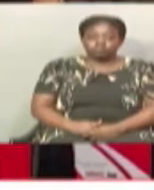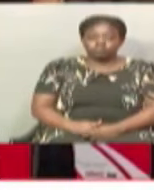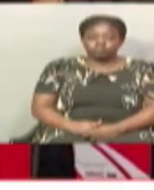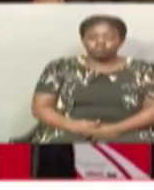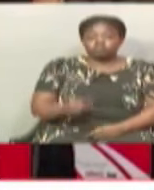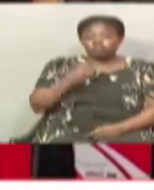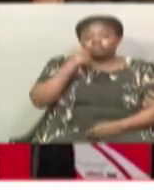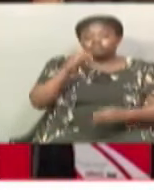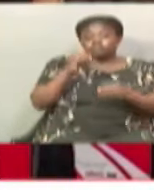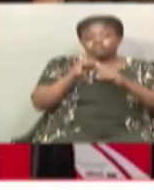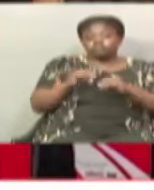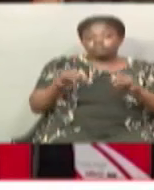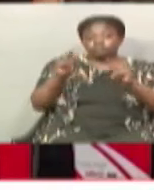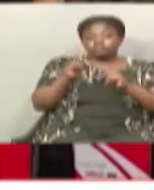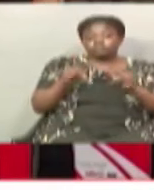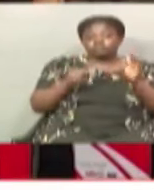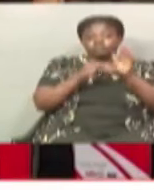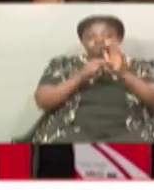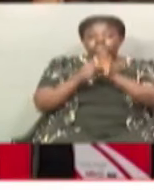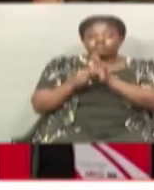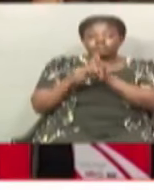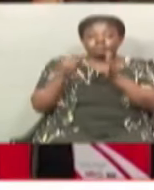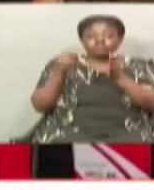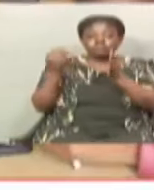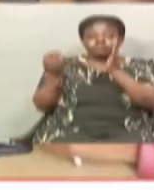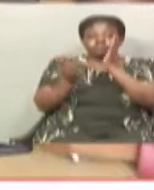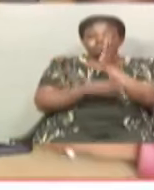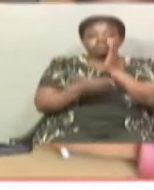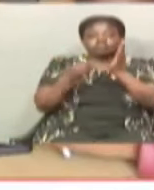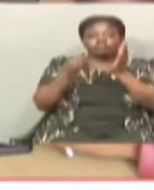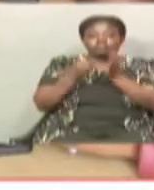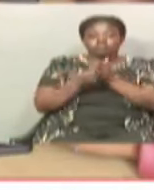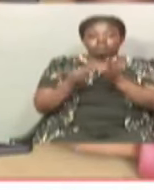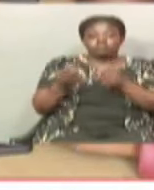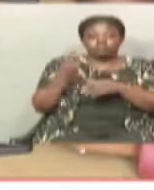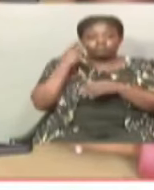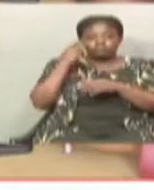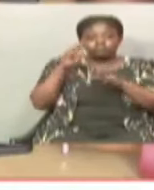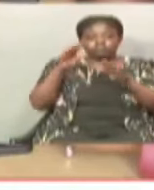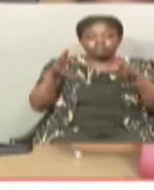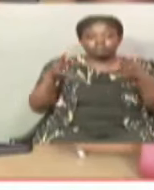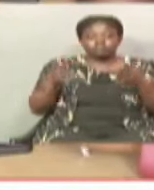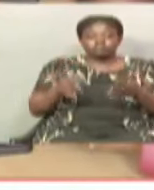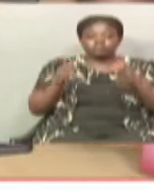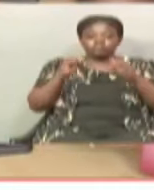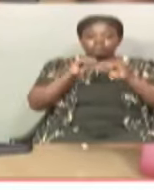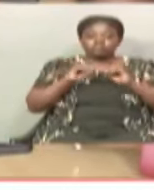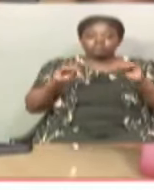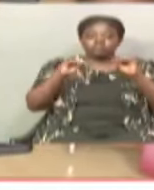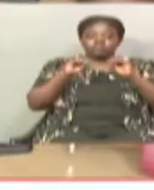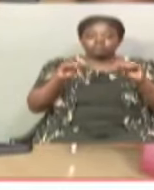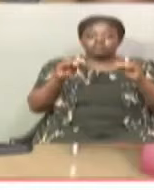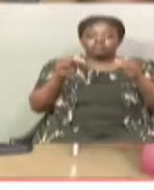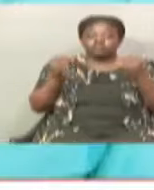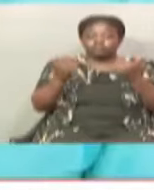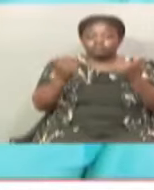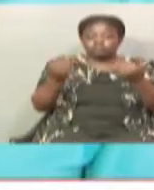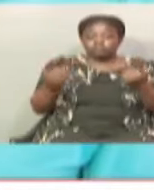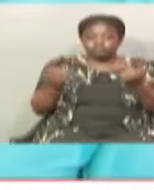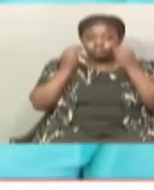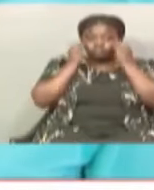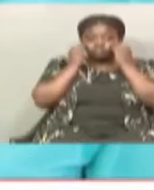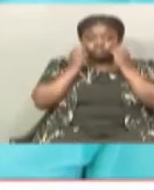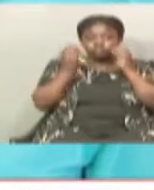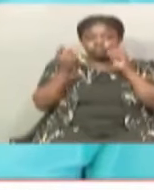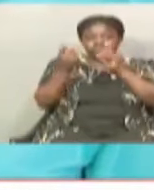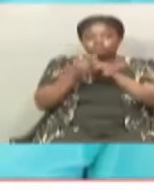Abagenda okusomesa abantu mu mwoleso gwa Harvest Money bilayi lumwesi tebasinkanye okulaba engeri n'engoma gye bagenda okubangulamu abanajja ensinkanye